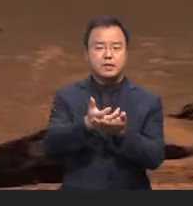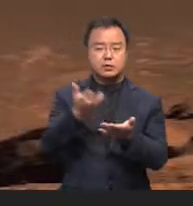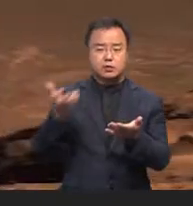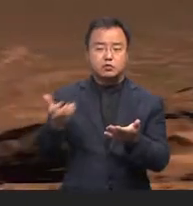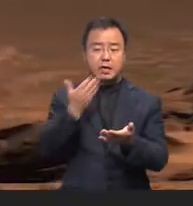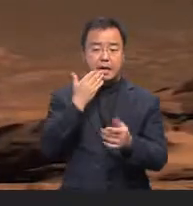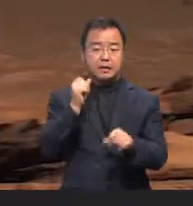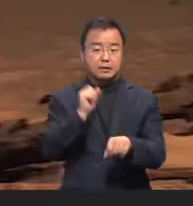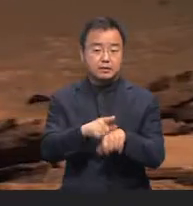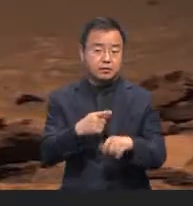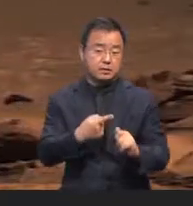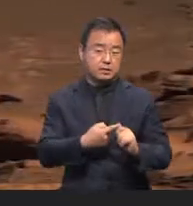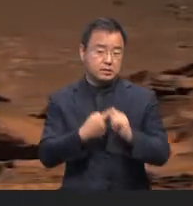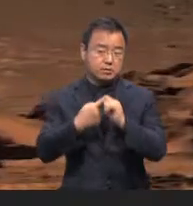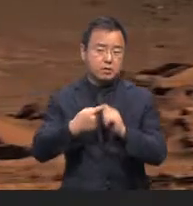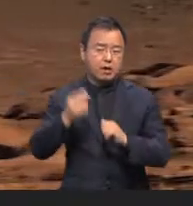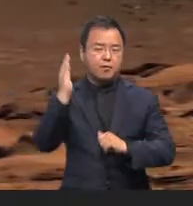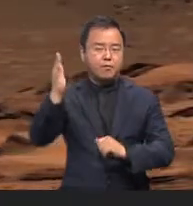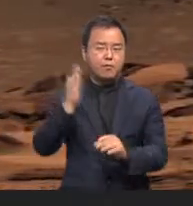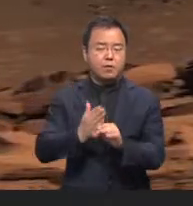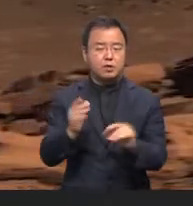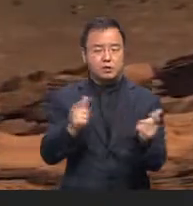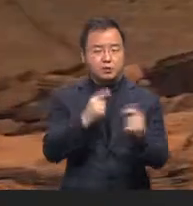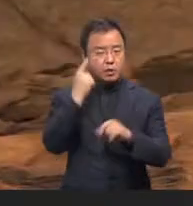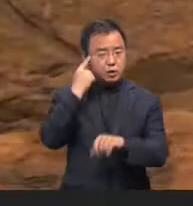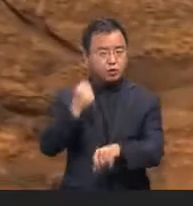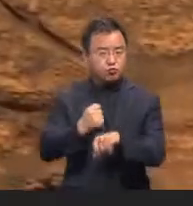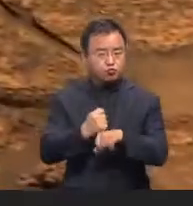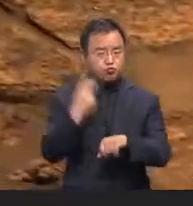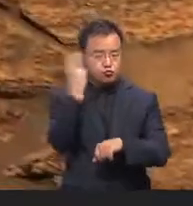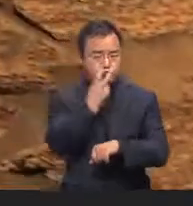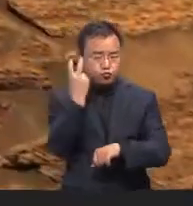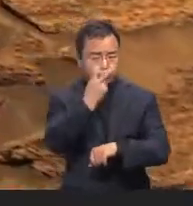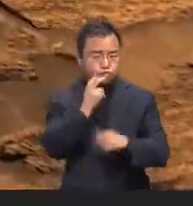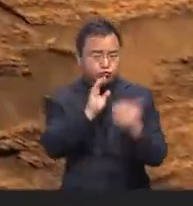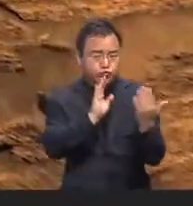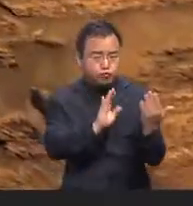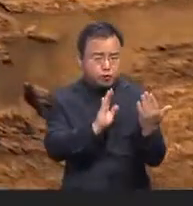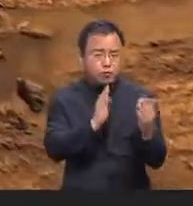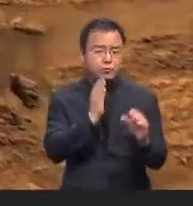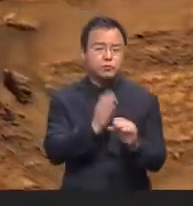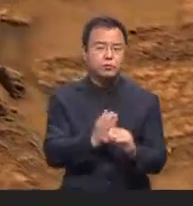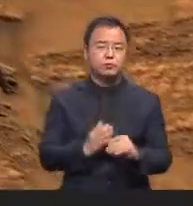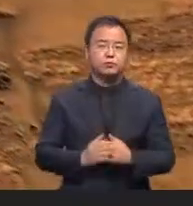꼽히는 행성으로 다양한 연구와 탐사 대상이 되고 있습니다.